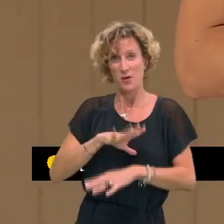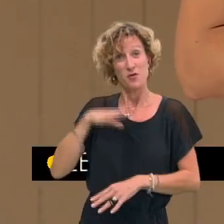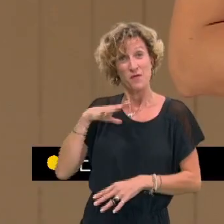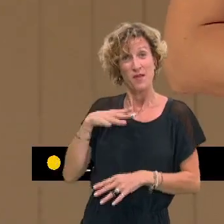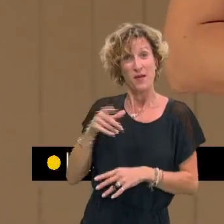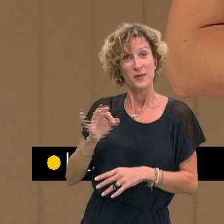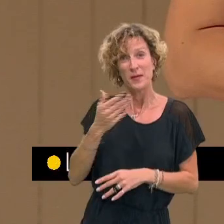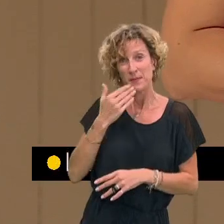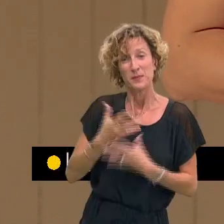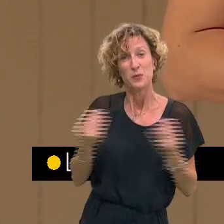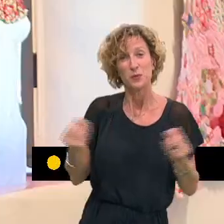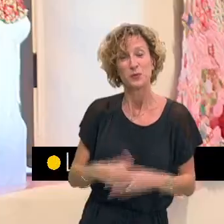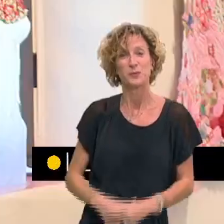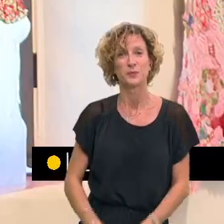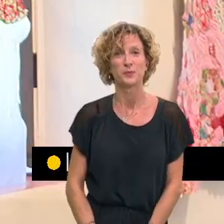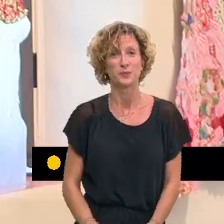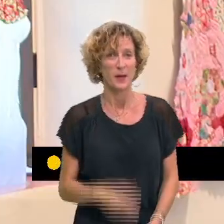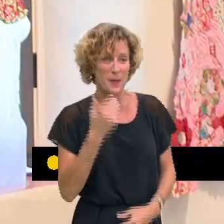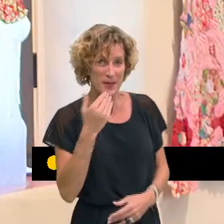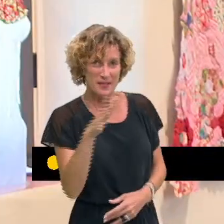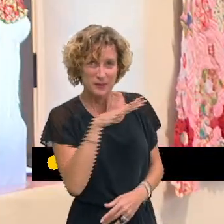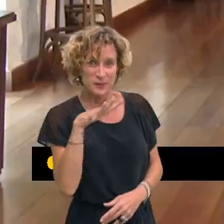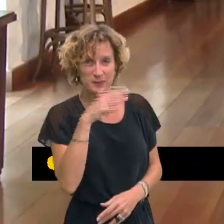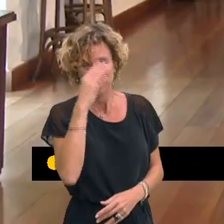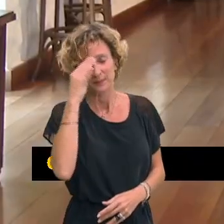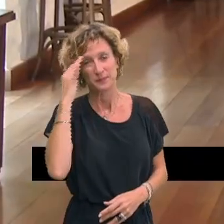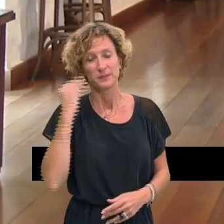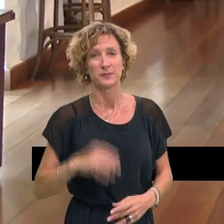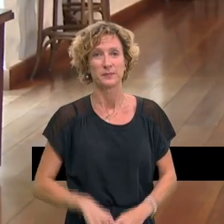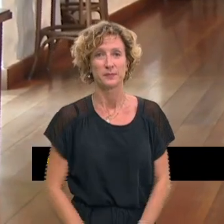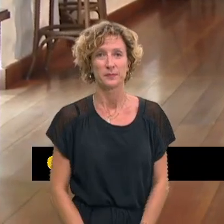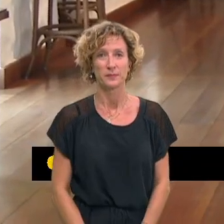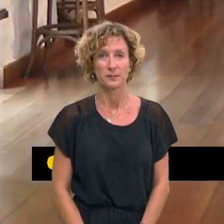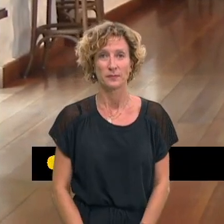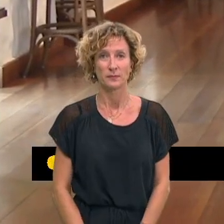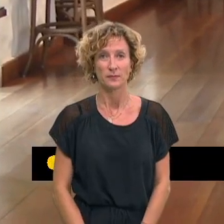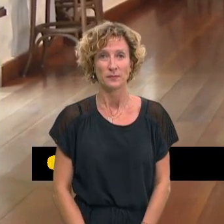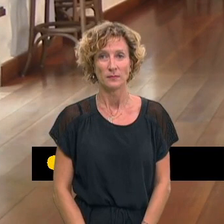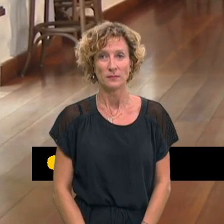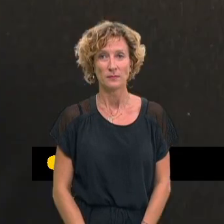pense-nous les fiers. Merci beaucoup, Richard Riani. Merci, Azat.